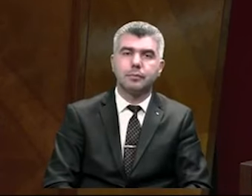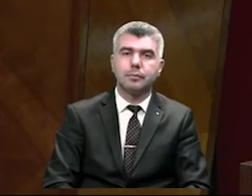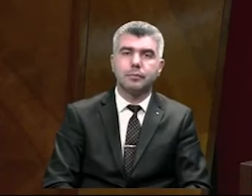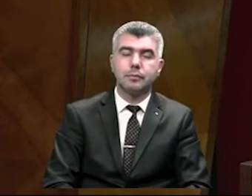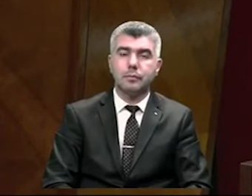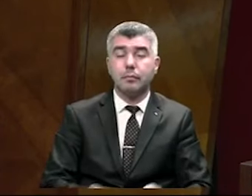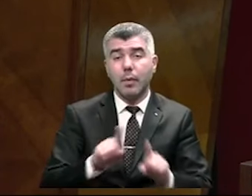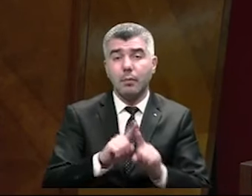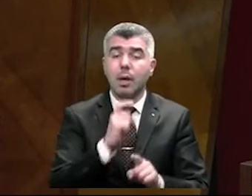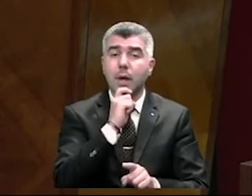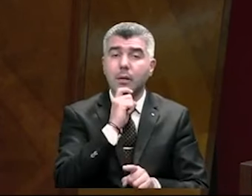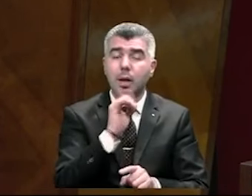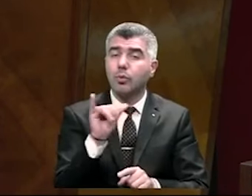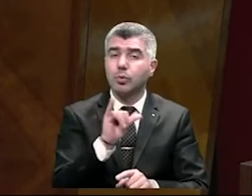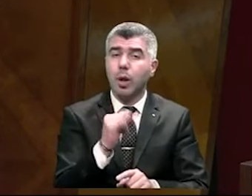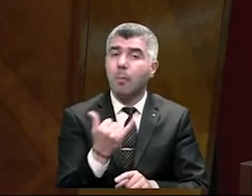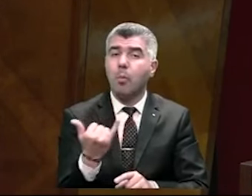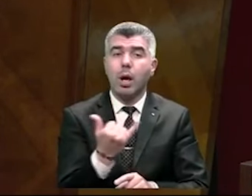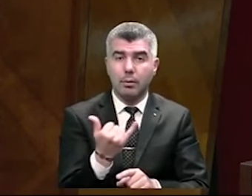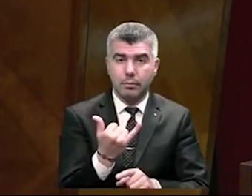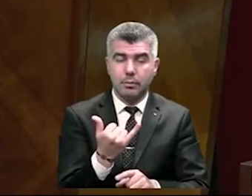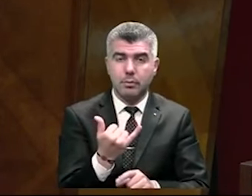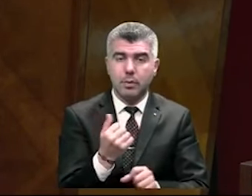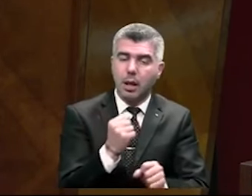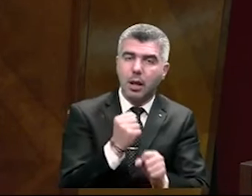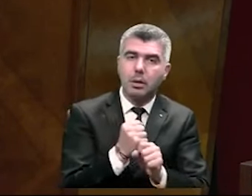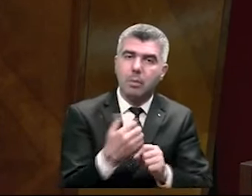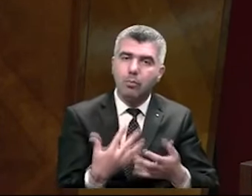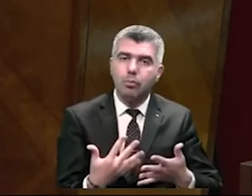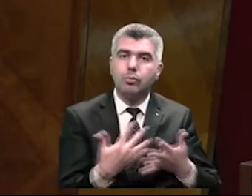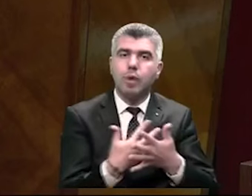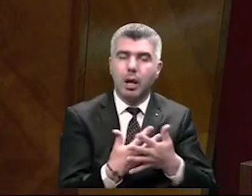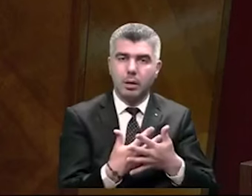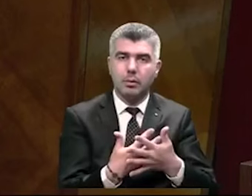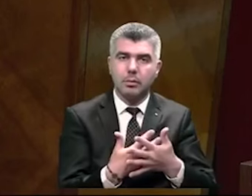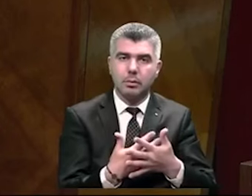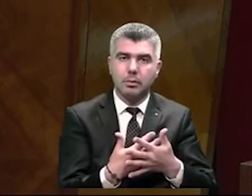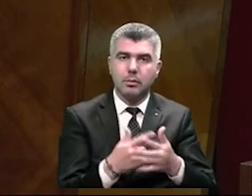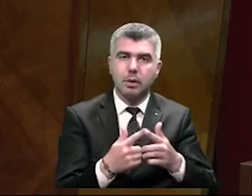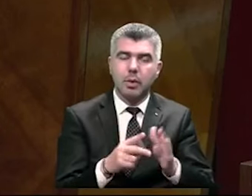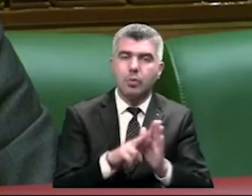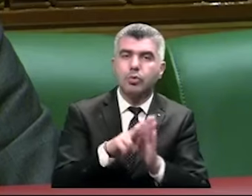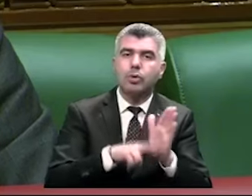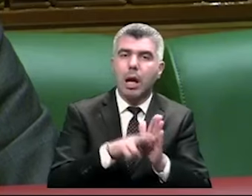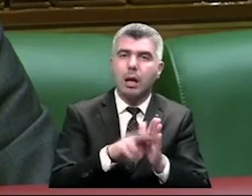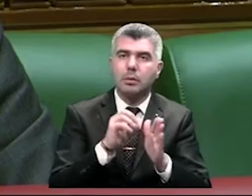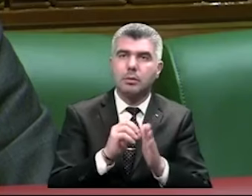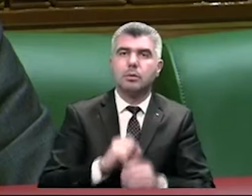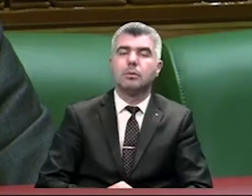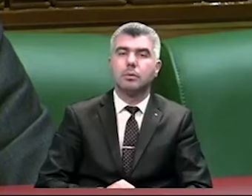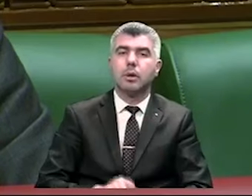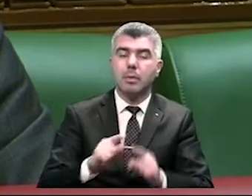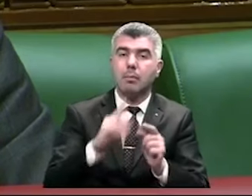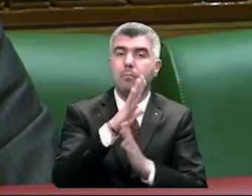بان اهم حاجه خصنا نقوم بها هو العمل المشترك مع الجهات الجهات خصها